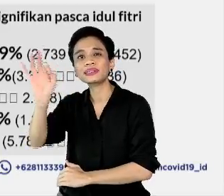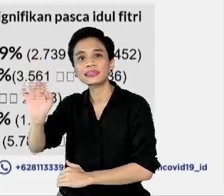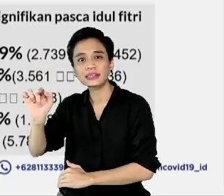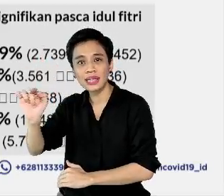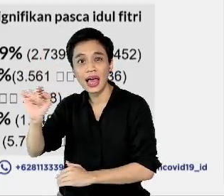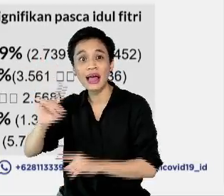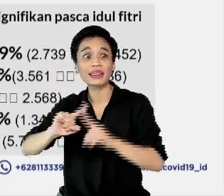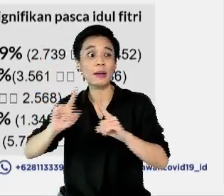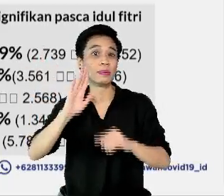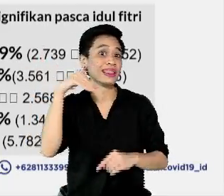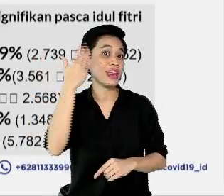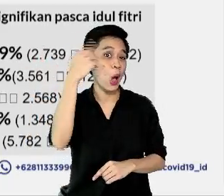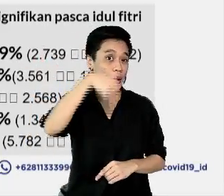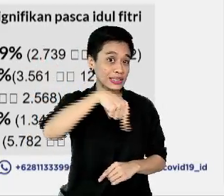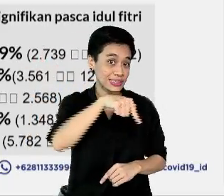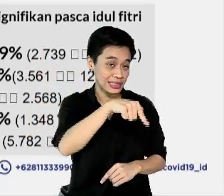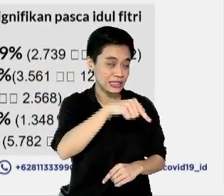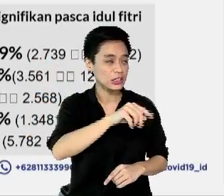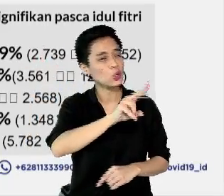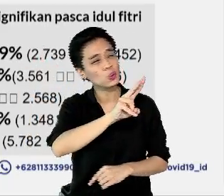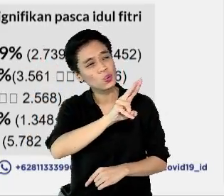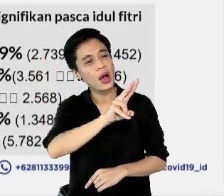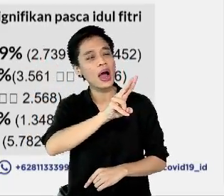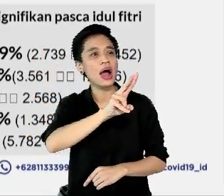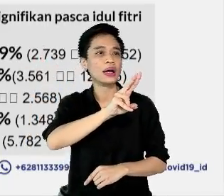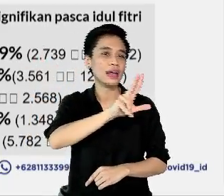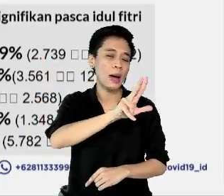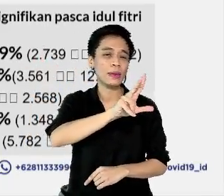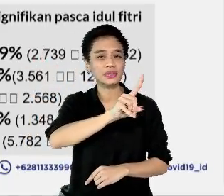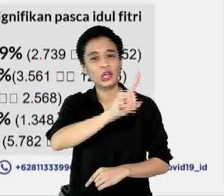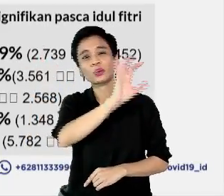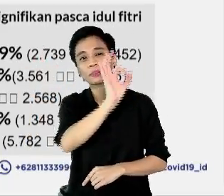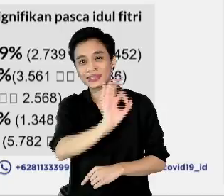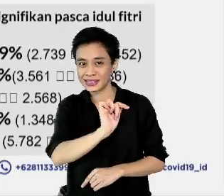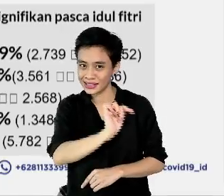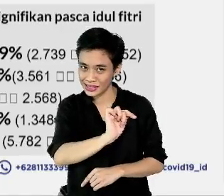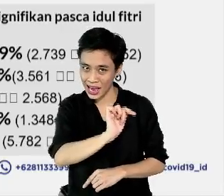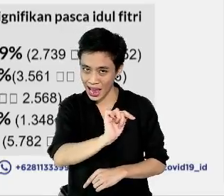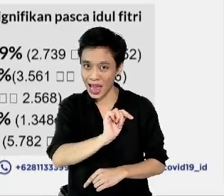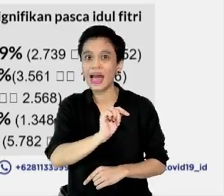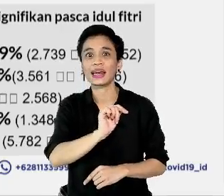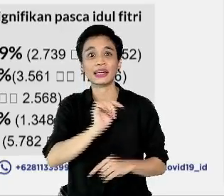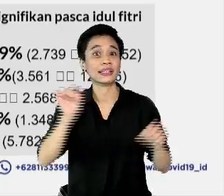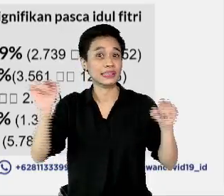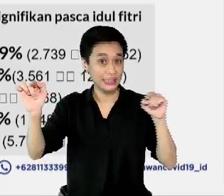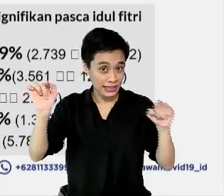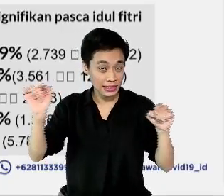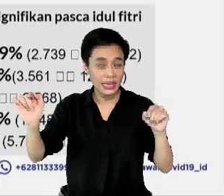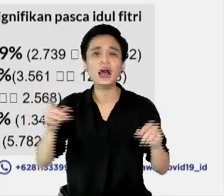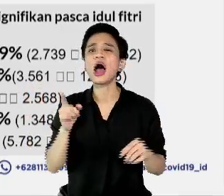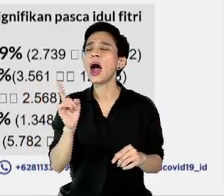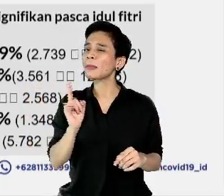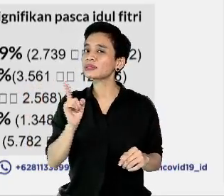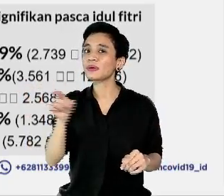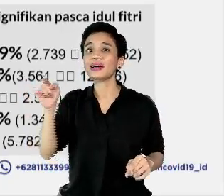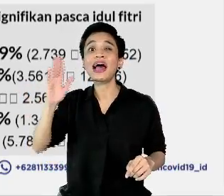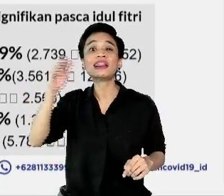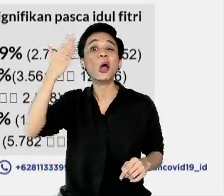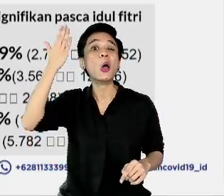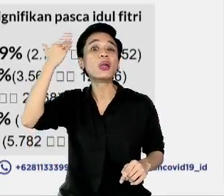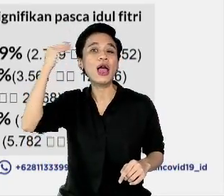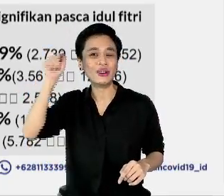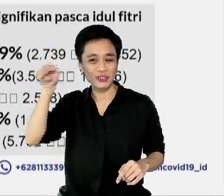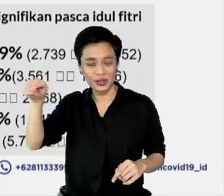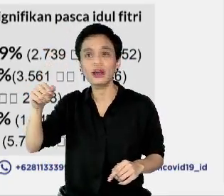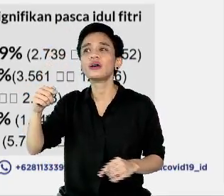758%, sedangkan di tahun ini sebesar 281%. Hal ini dapat terjadi karena pada tahun lalu Indonesia